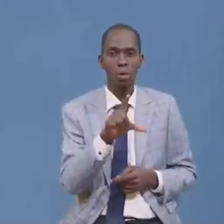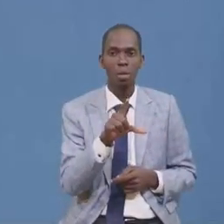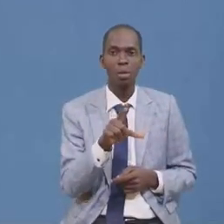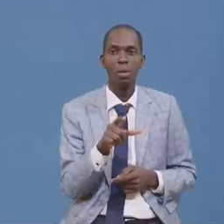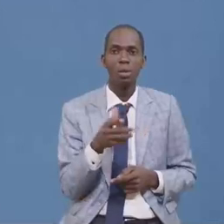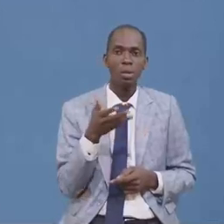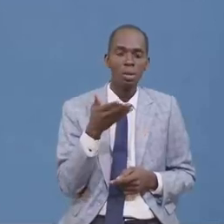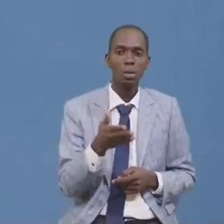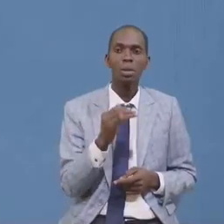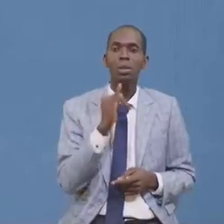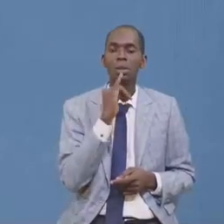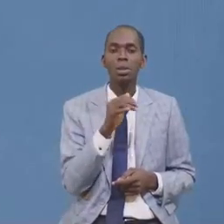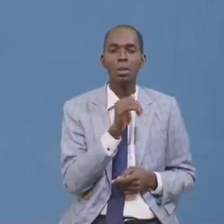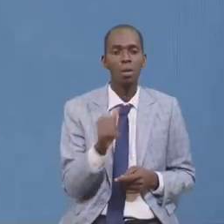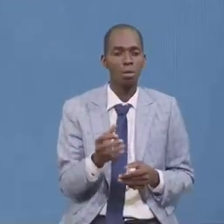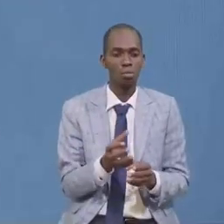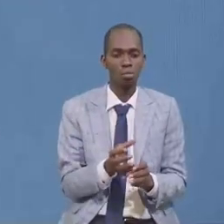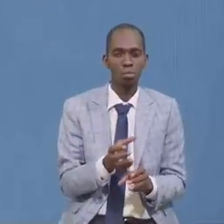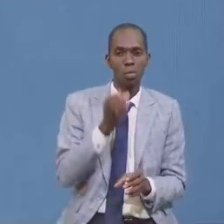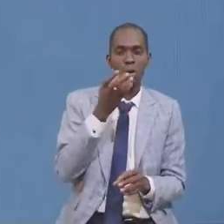Il y avait la corne d'huile.